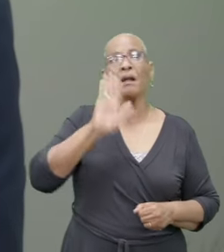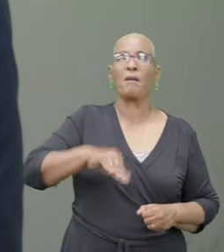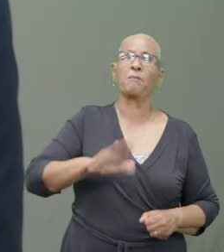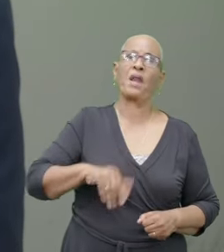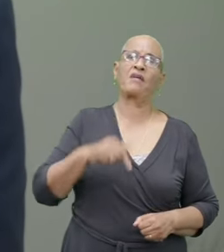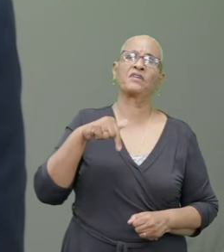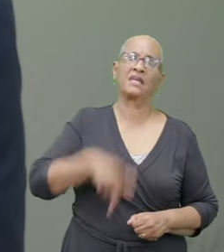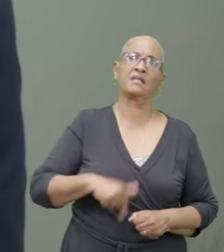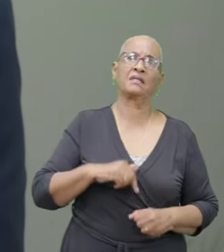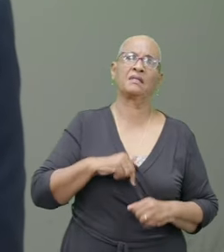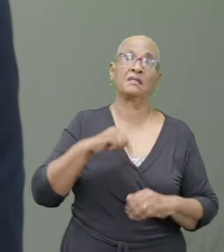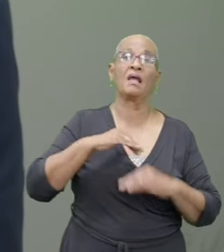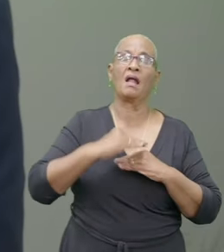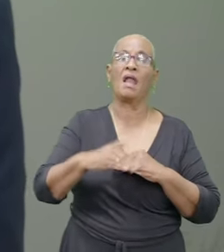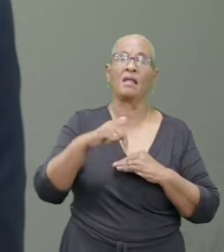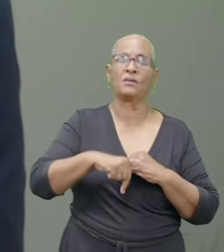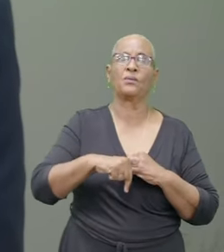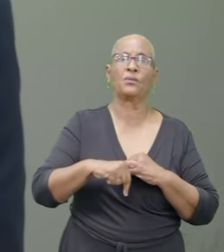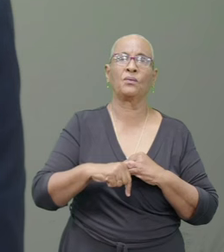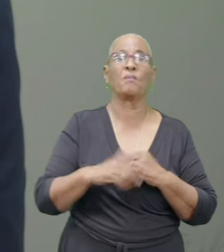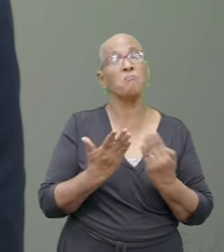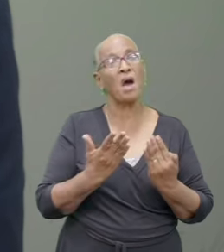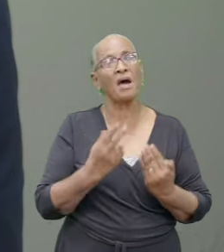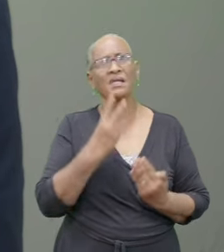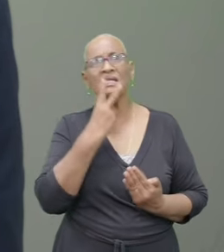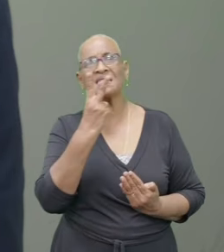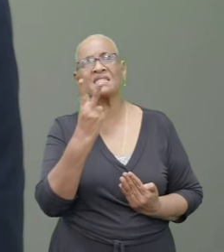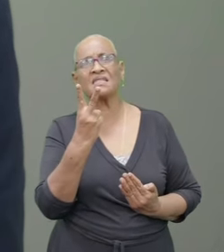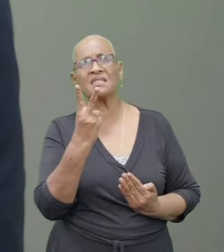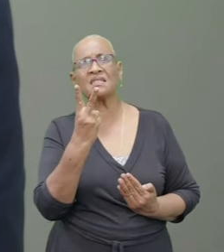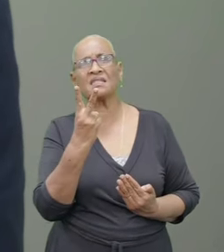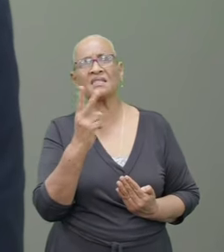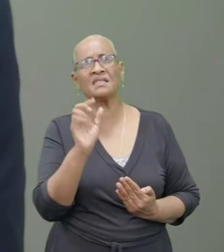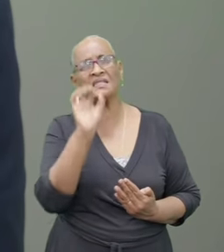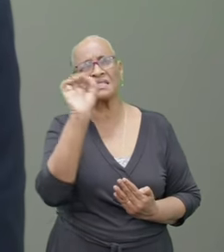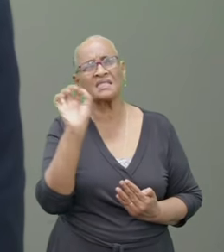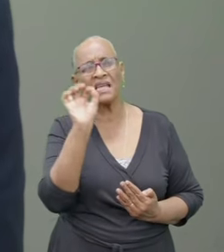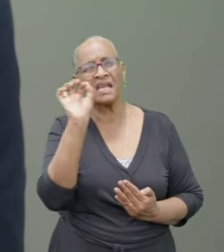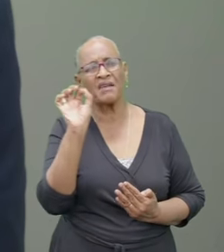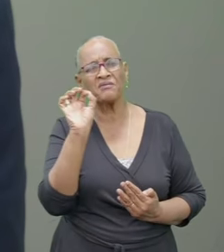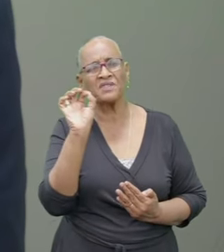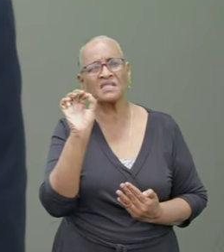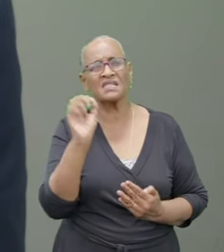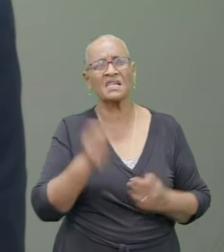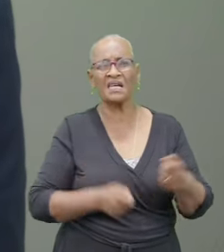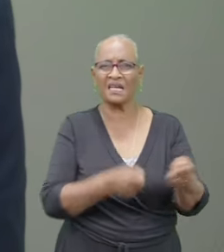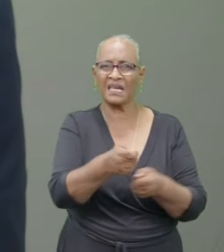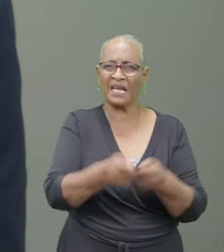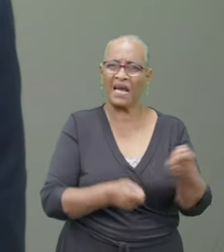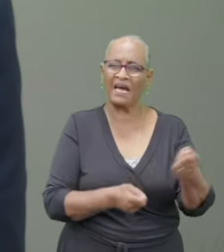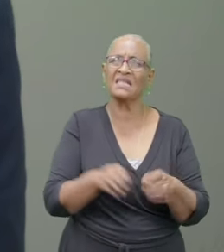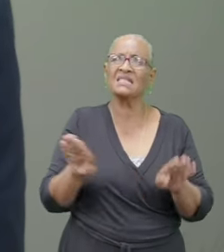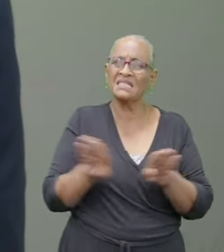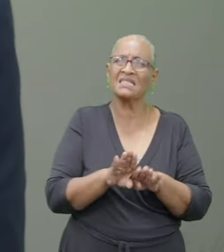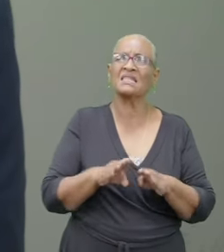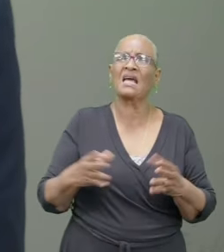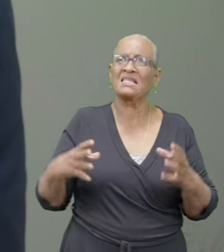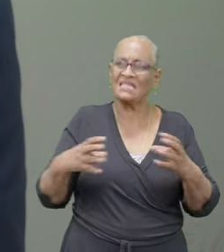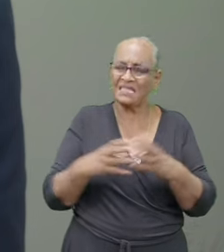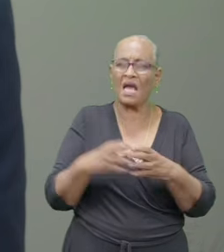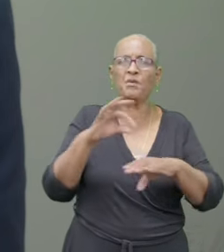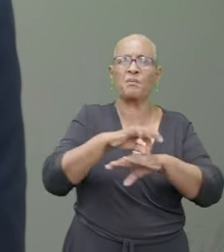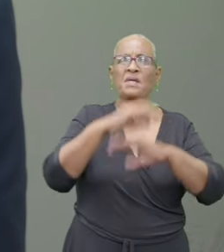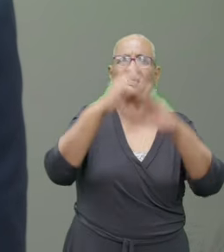Dus je merkt ook uit de cijfers dat wij als regering samen met de ziekenhuizen